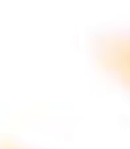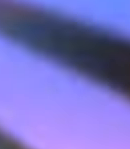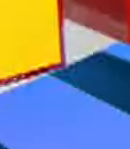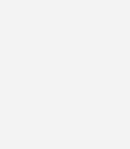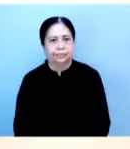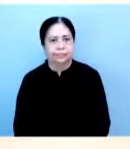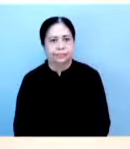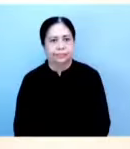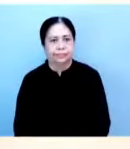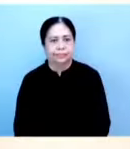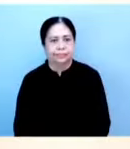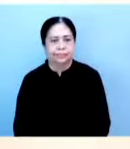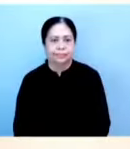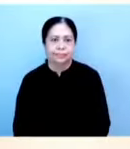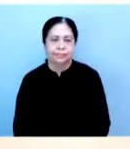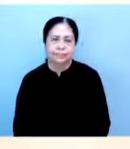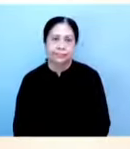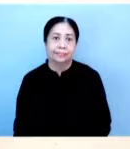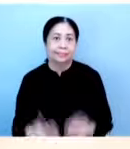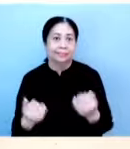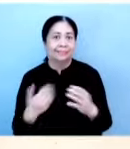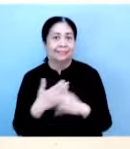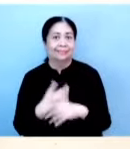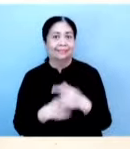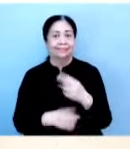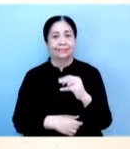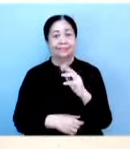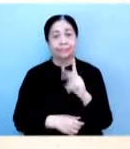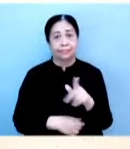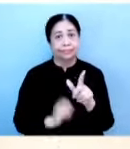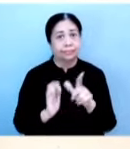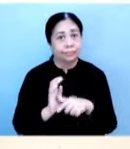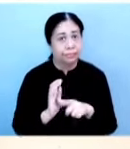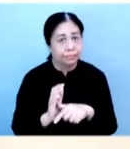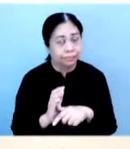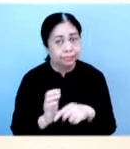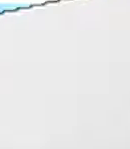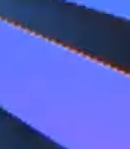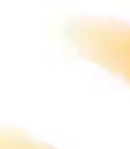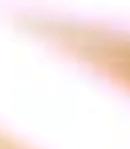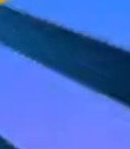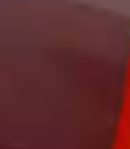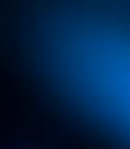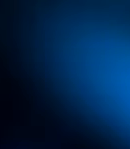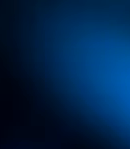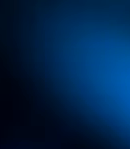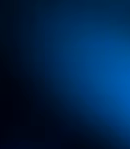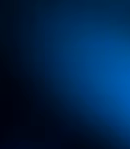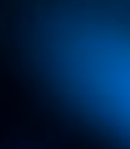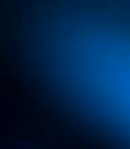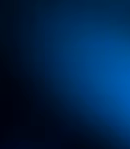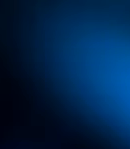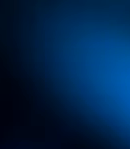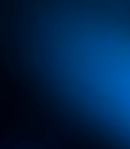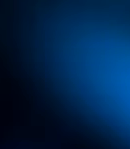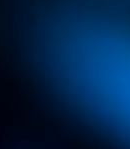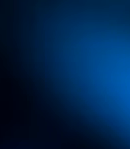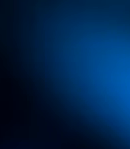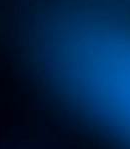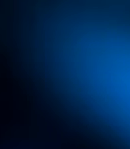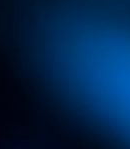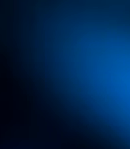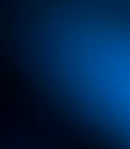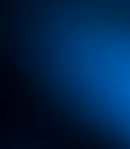ms3 at sa pagbabalik ng Good morning kapatid mamaya sa kitang-kita mas pagtibayin ang pananampalataya gamit ang